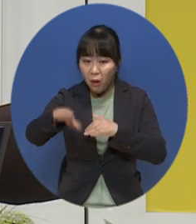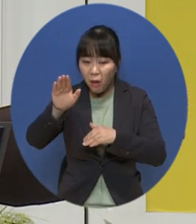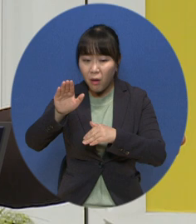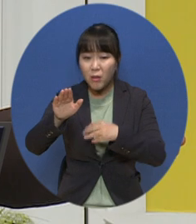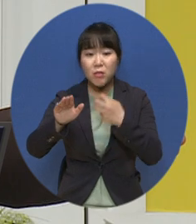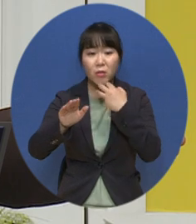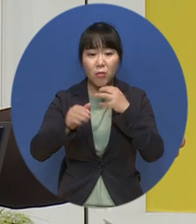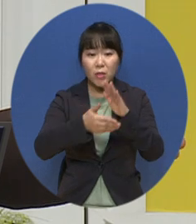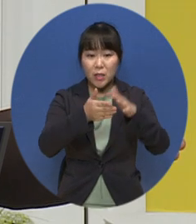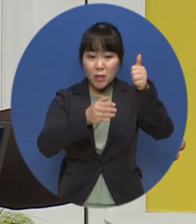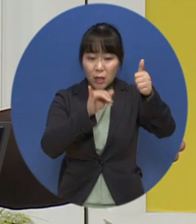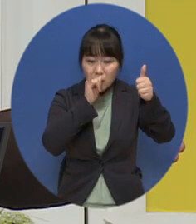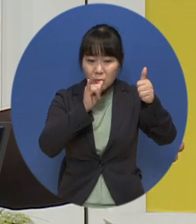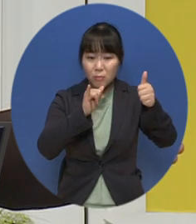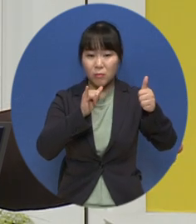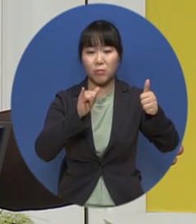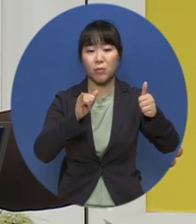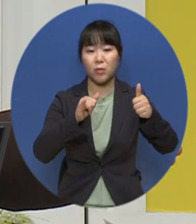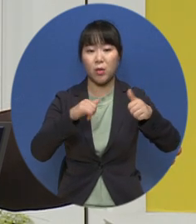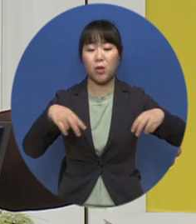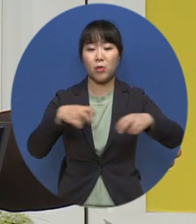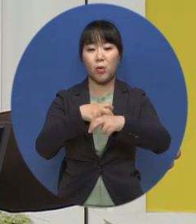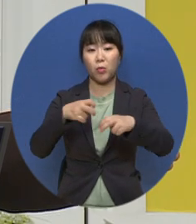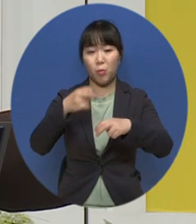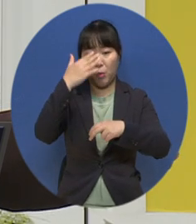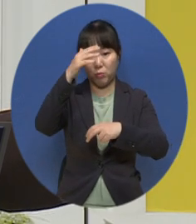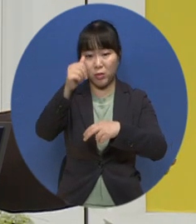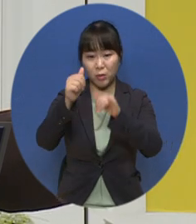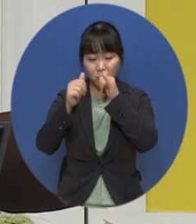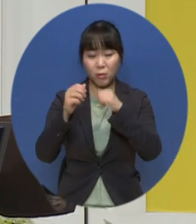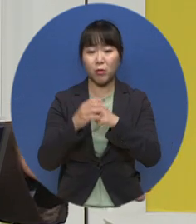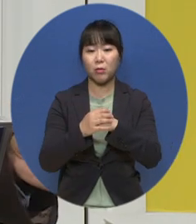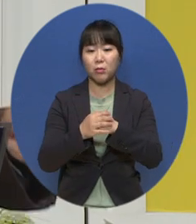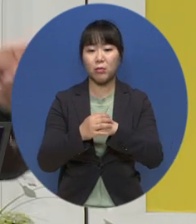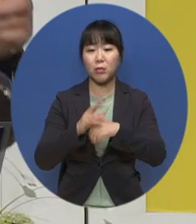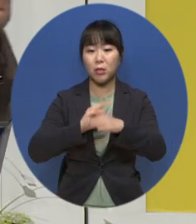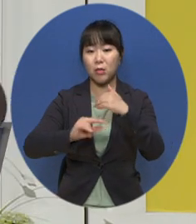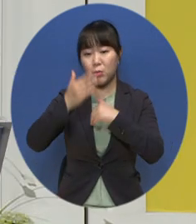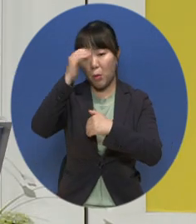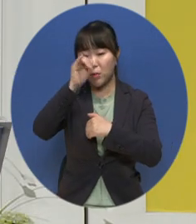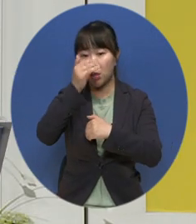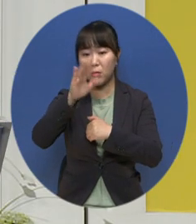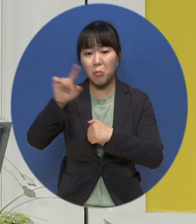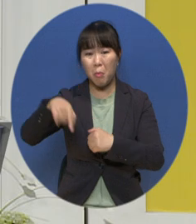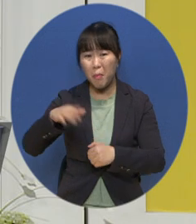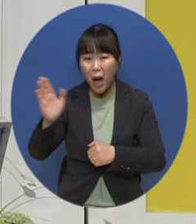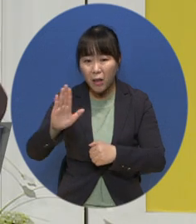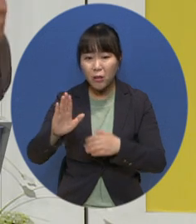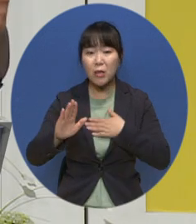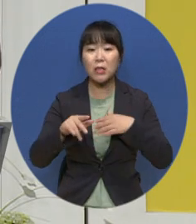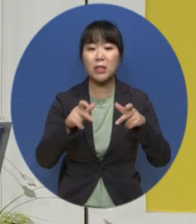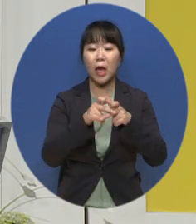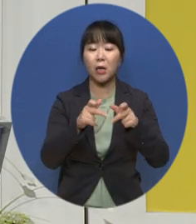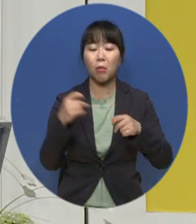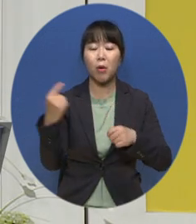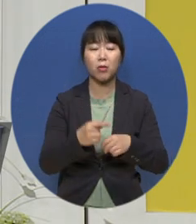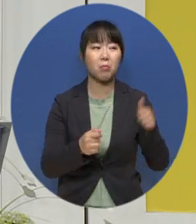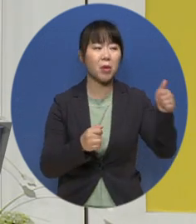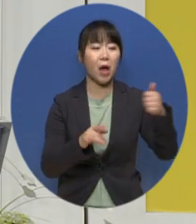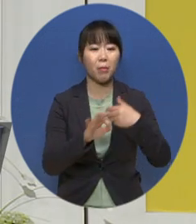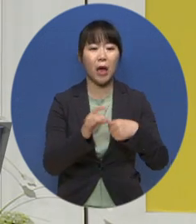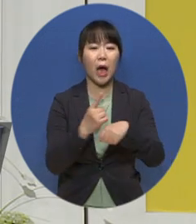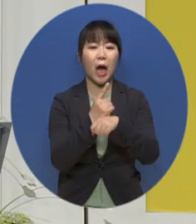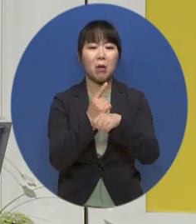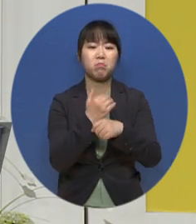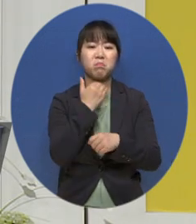수우 시장이 있지 교통 본부장이 찌 제철 본부장 했는데도 이렇게 안나오는데 자의 나와서 삔 울 1만 저 한